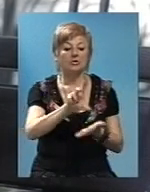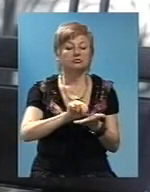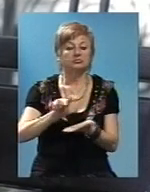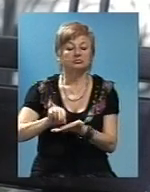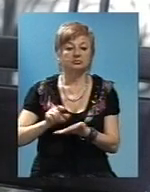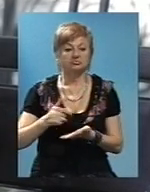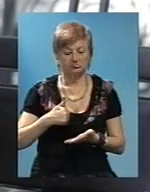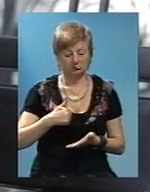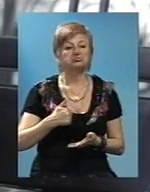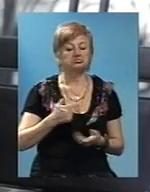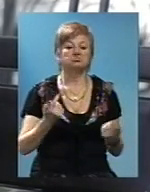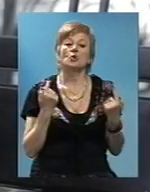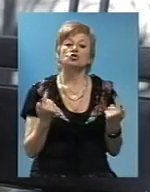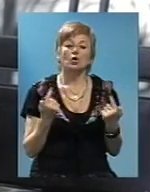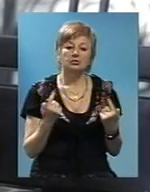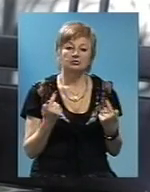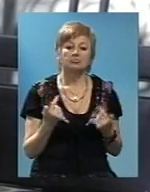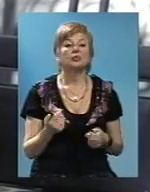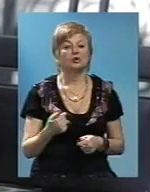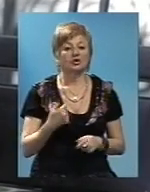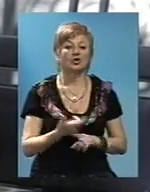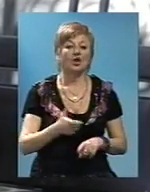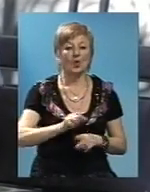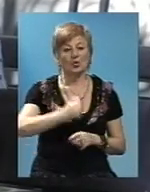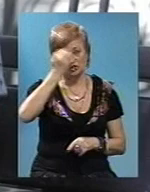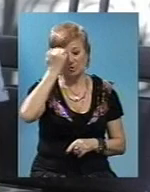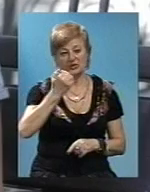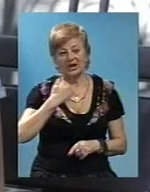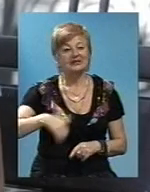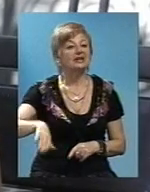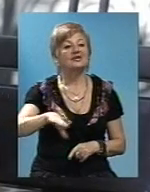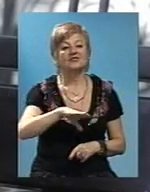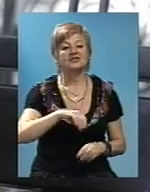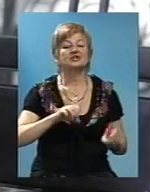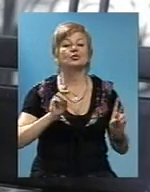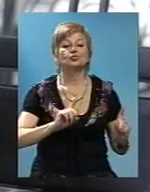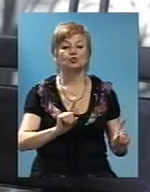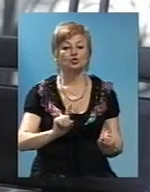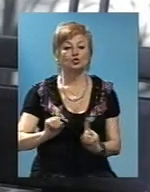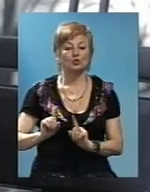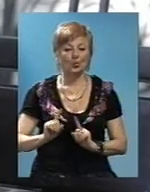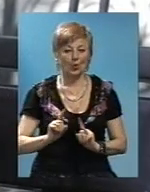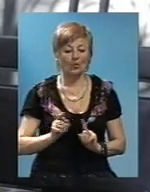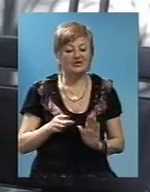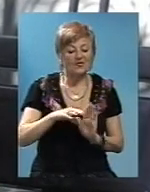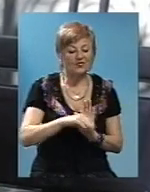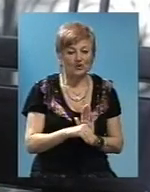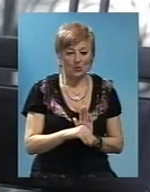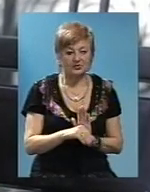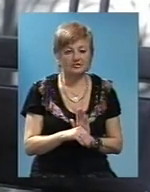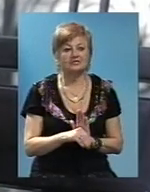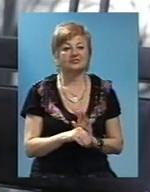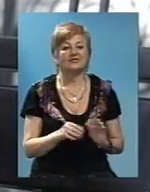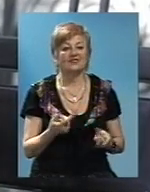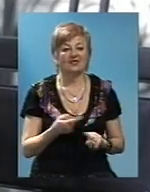он просто колоссальный. И я очень благодарна всем, кто вот хоть что-то внес хоть какую-то лепту